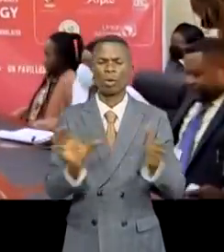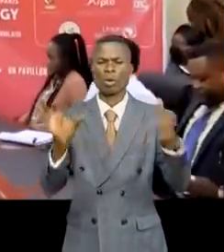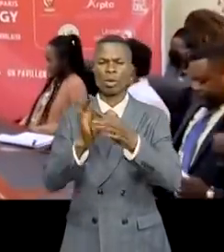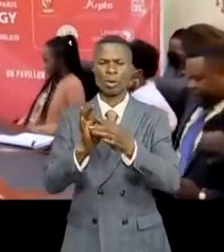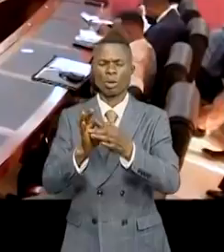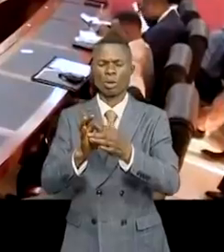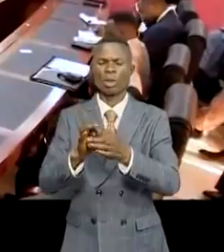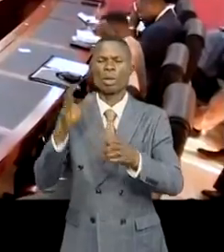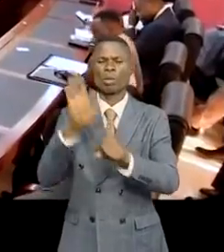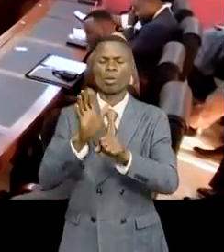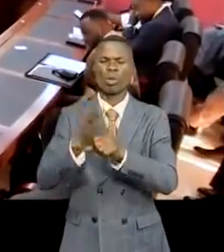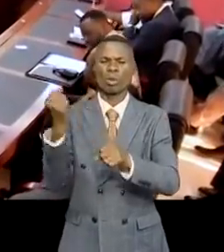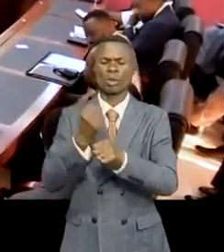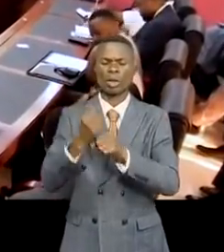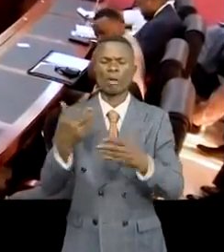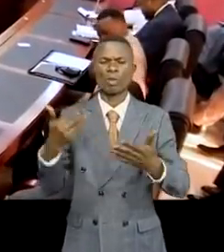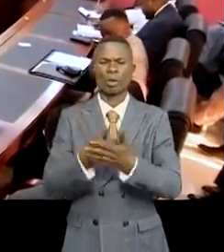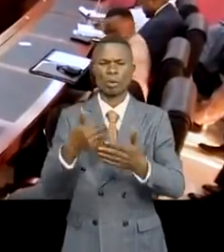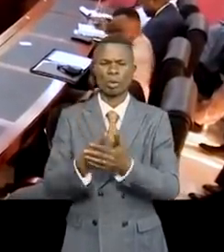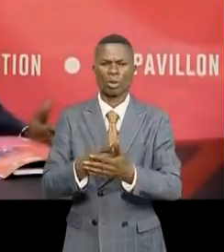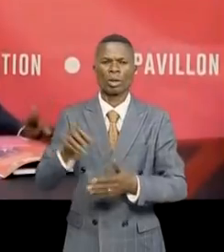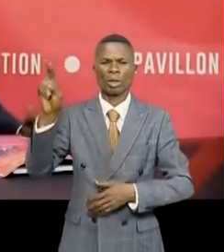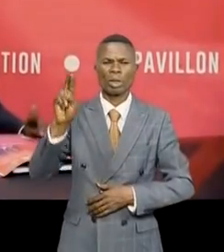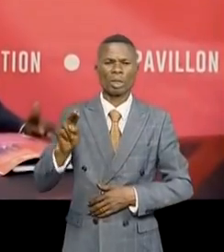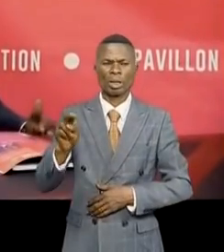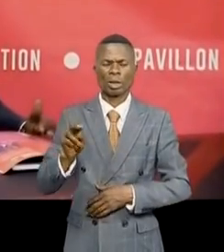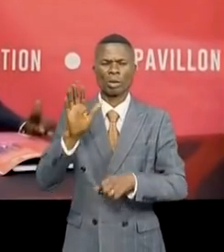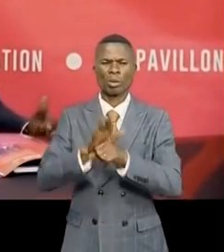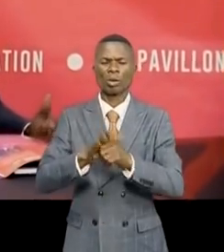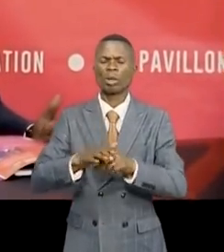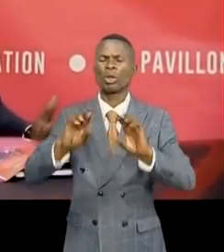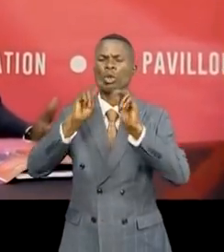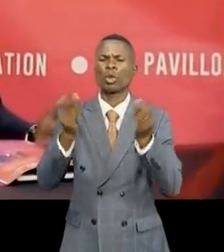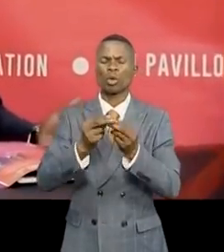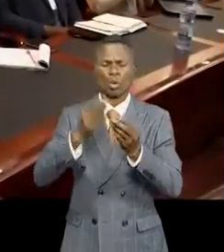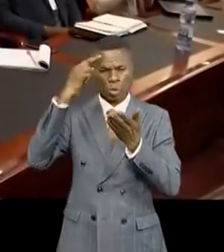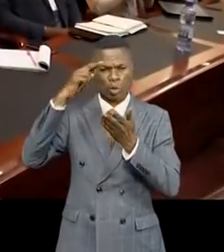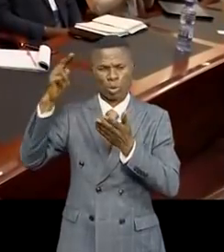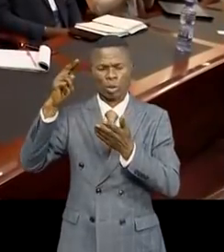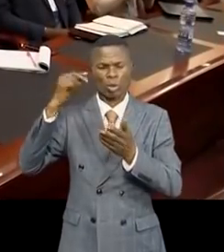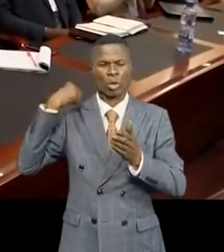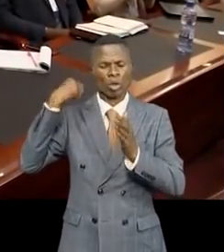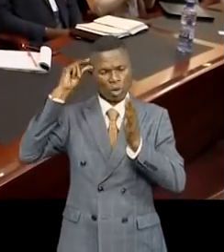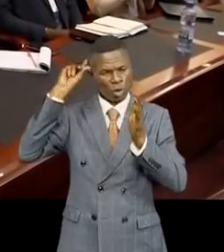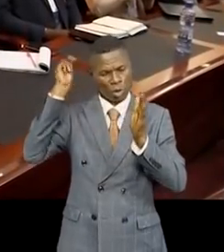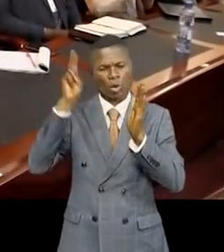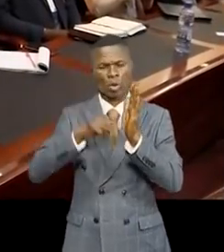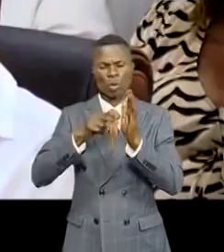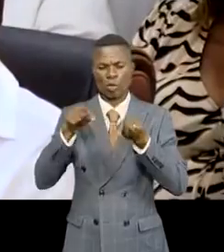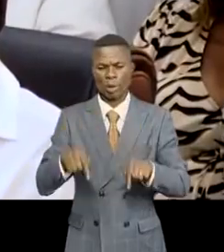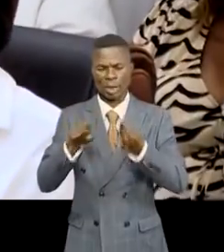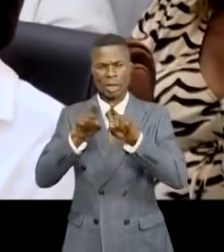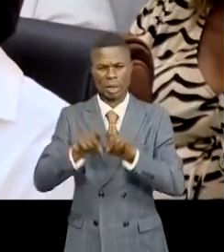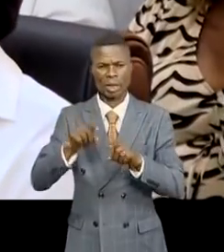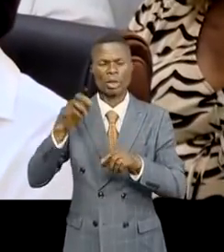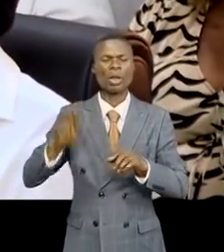grande variété d'acteurs innovants, start-up, VCS, grands groupes académiques, gouvernements locaux et nationaux et